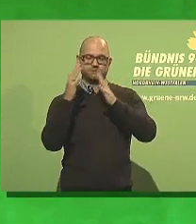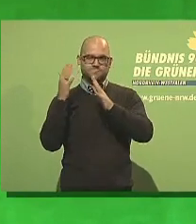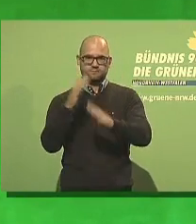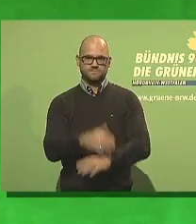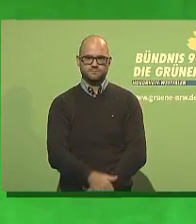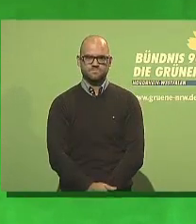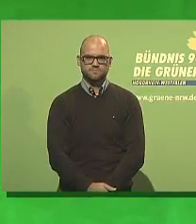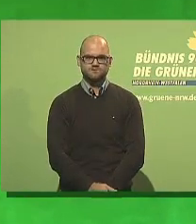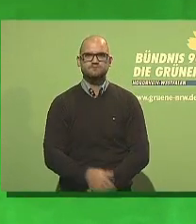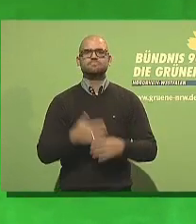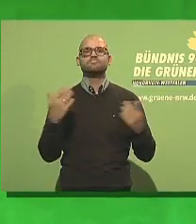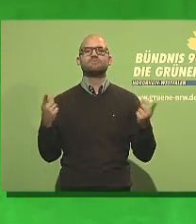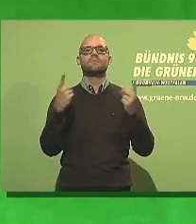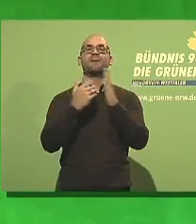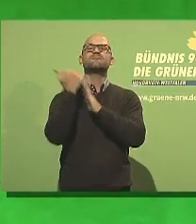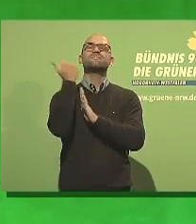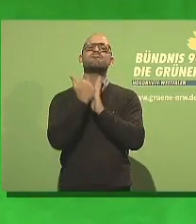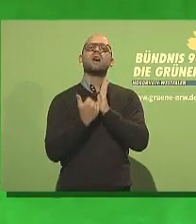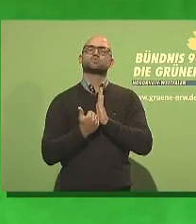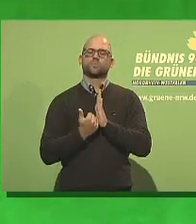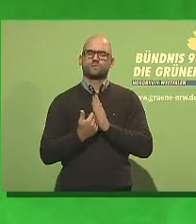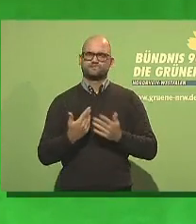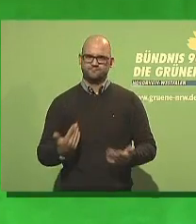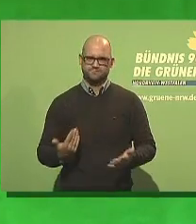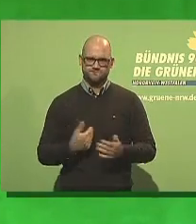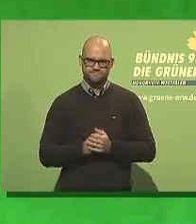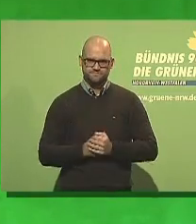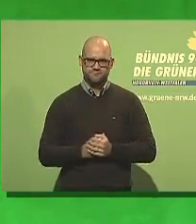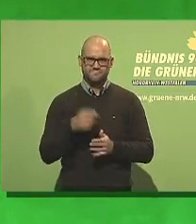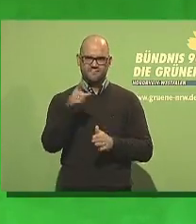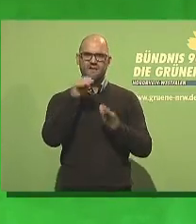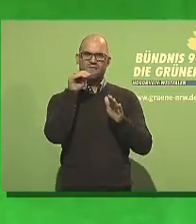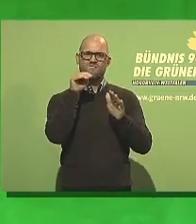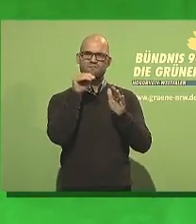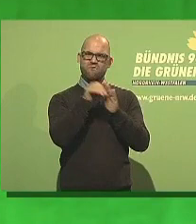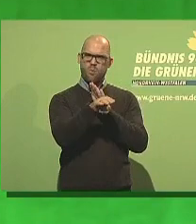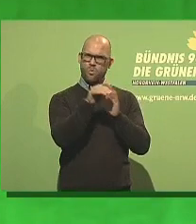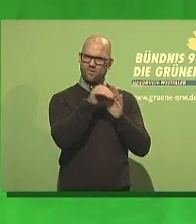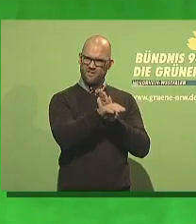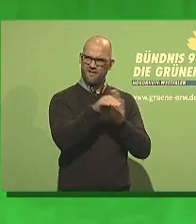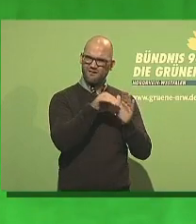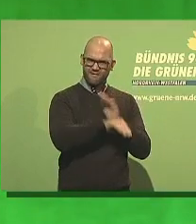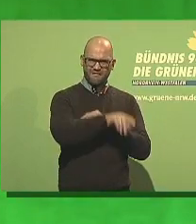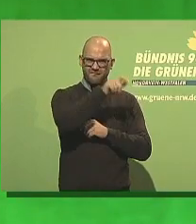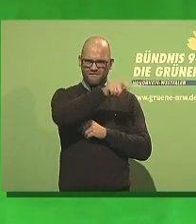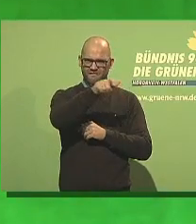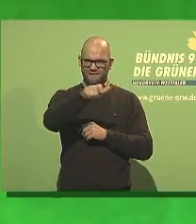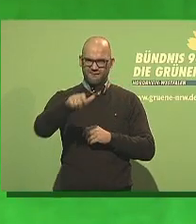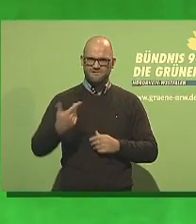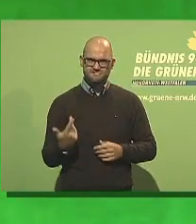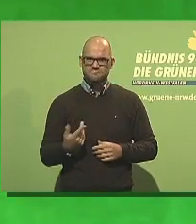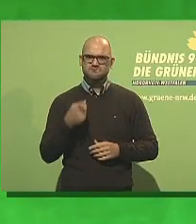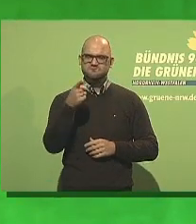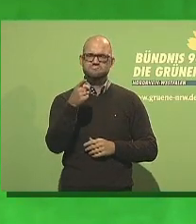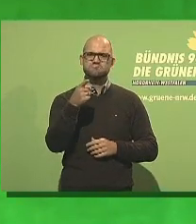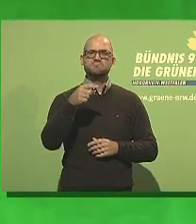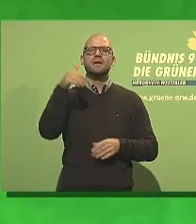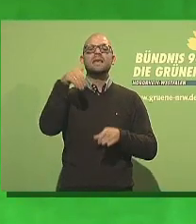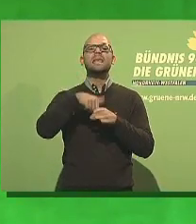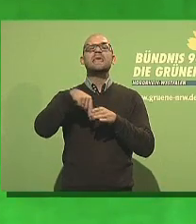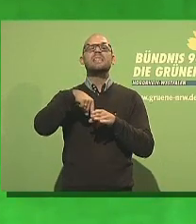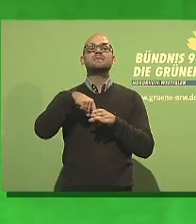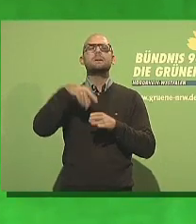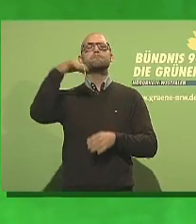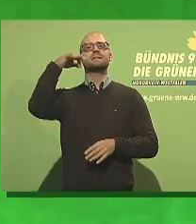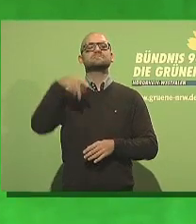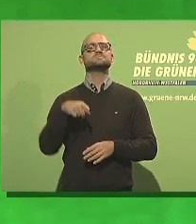Apropos Verfassung. Bei Flüchtlingen ist diesem Innenminister die Verfassung ziemlich egal. Da hat